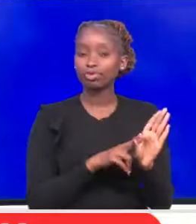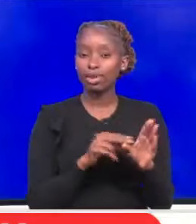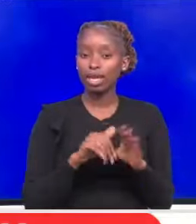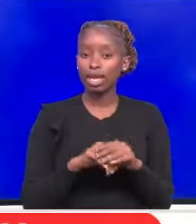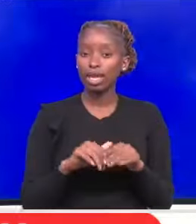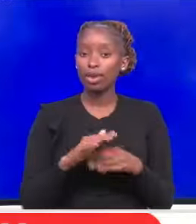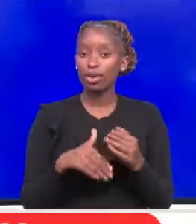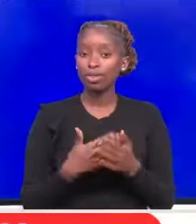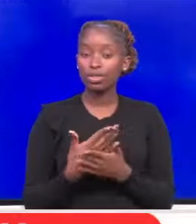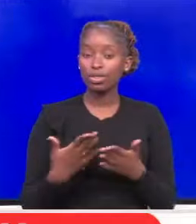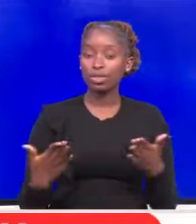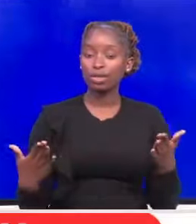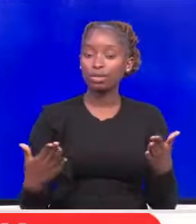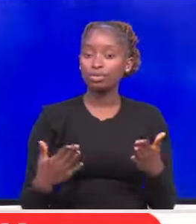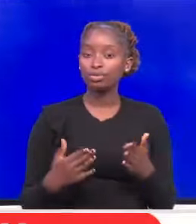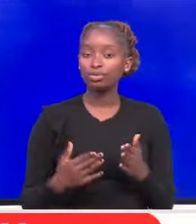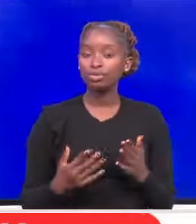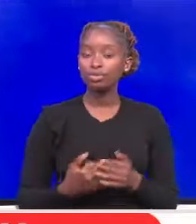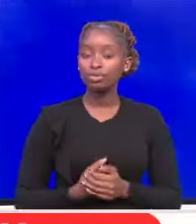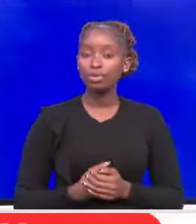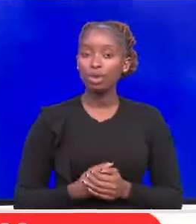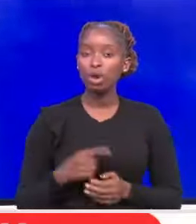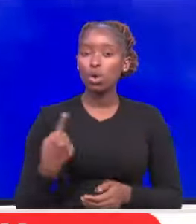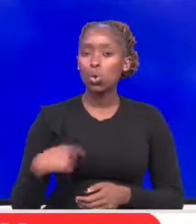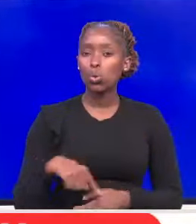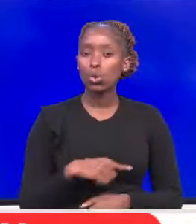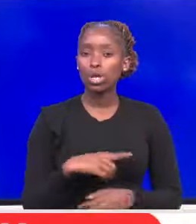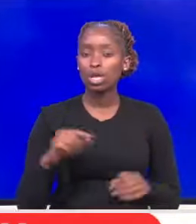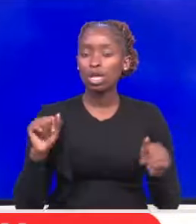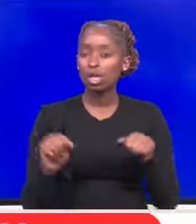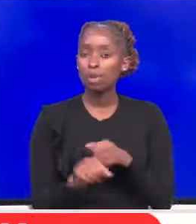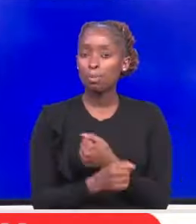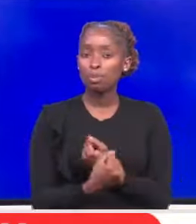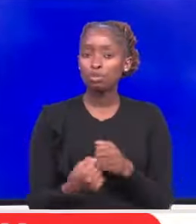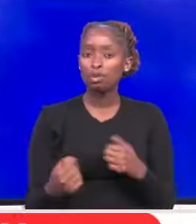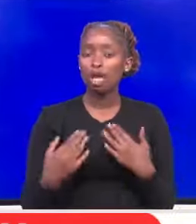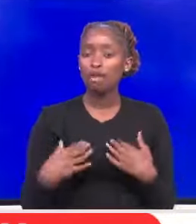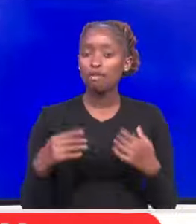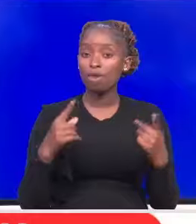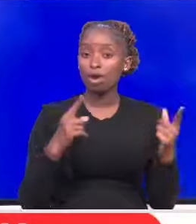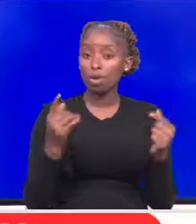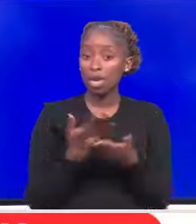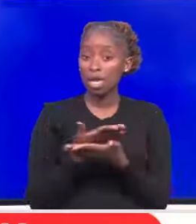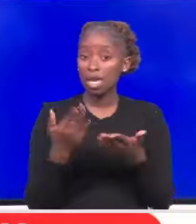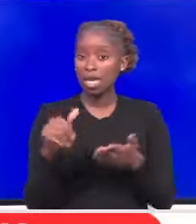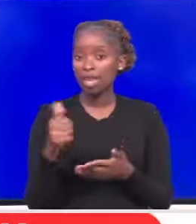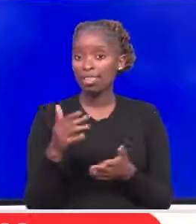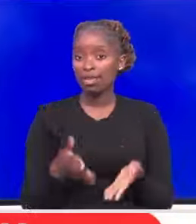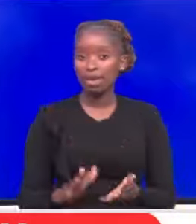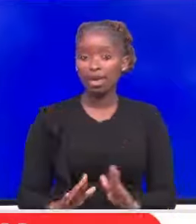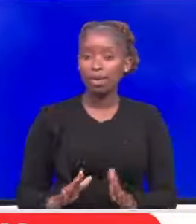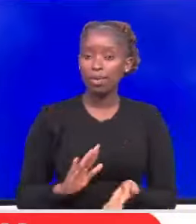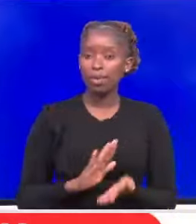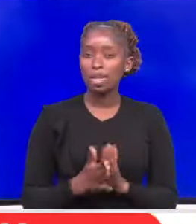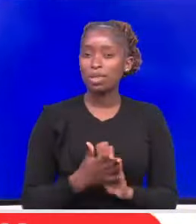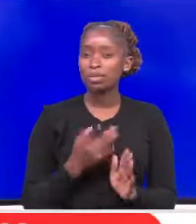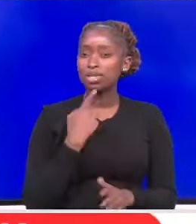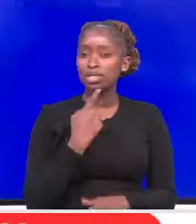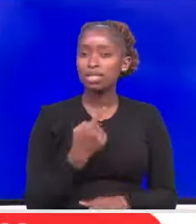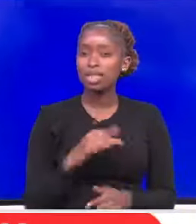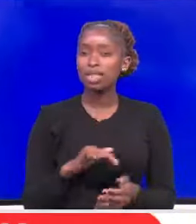kwa hivyo hatuwezi kuwa tunaenda njia nyingine yoyote ila kusema